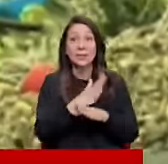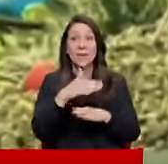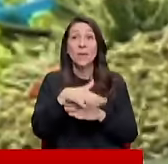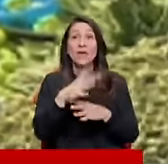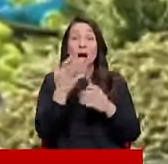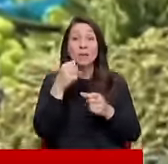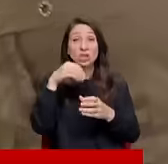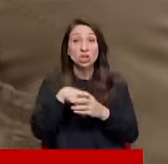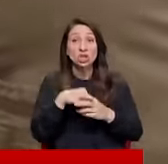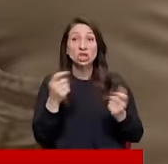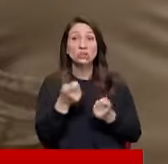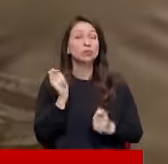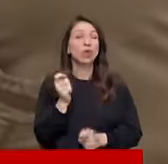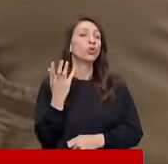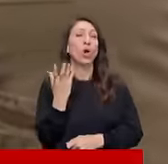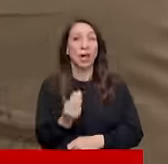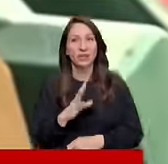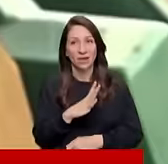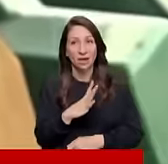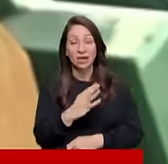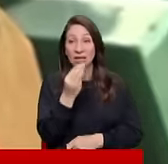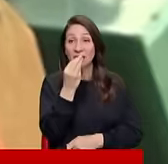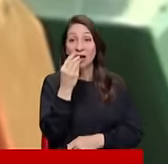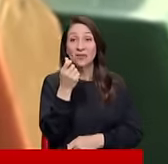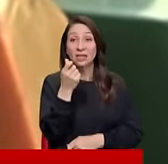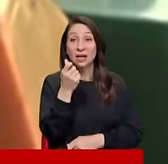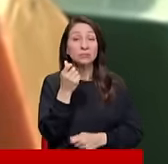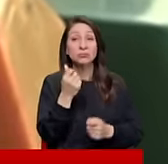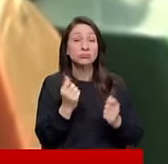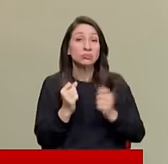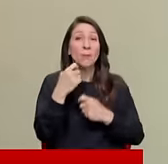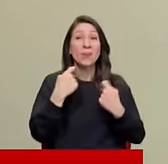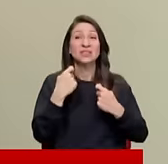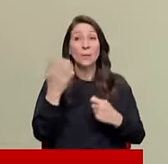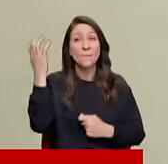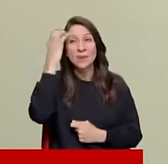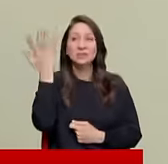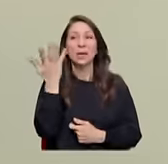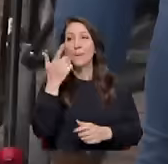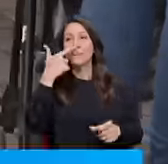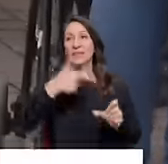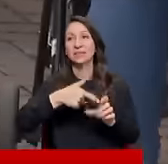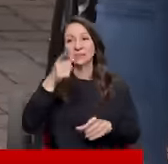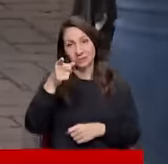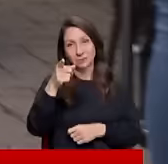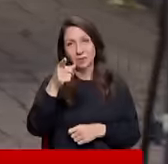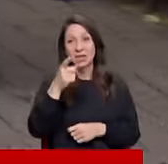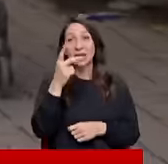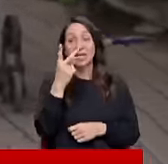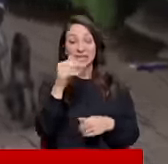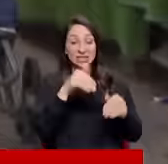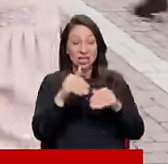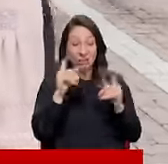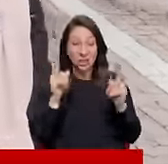meyve alabilmek için çalışmak zorunda kalan da. Gıda fiyatlarını tetikleyen maliyetlerin başındaysa akaryakıt geliyor. İki seçim